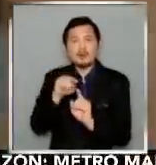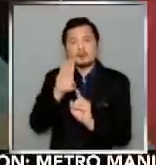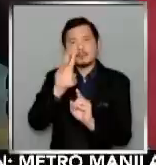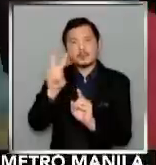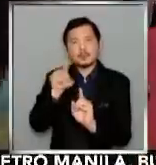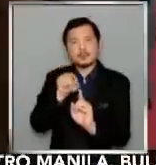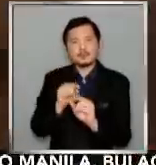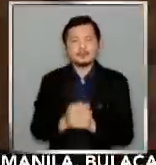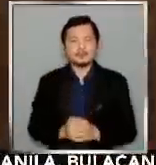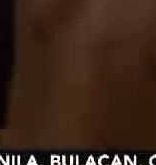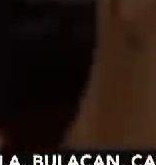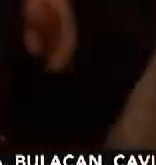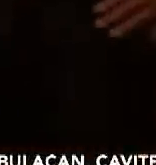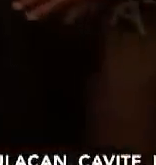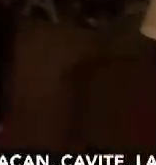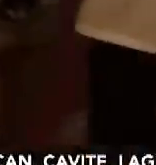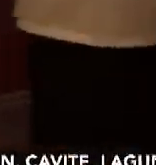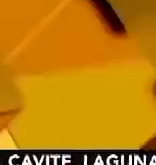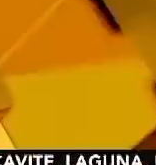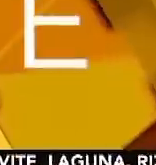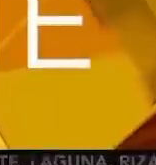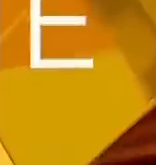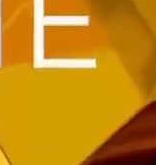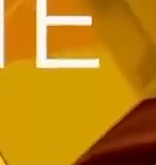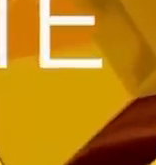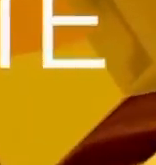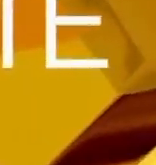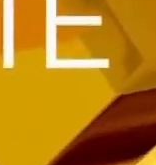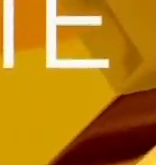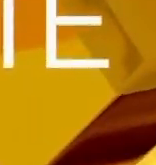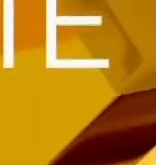Son, Nakatutok, 24 Oras.